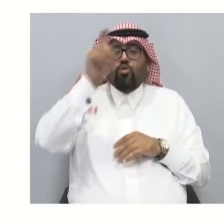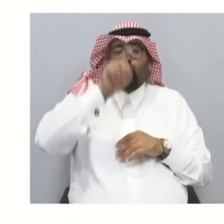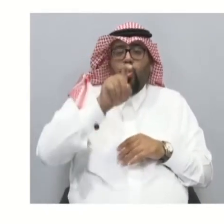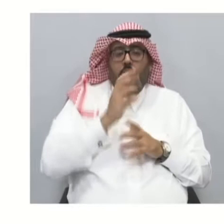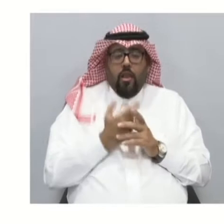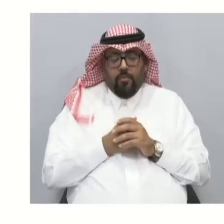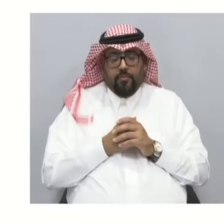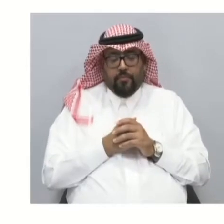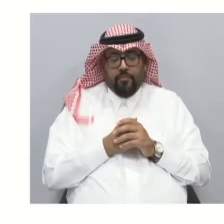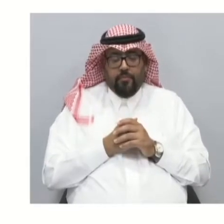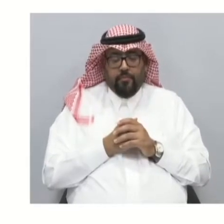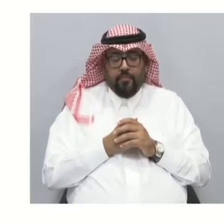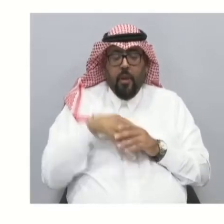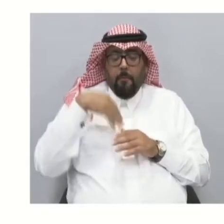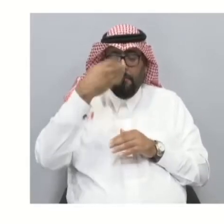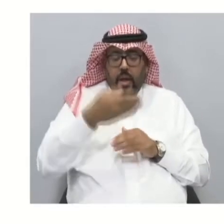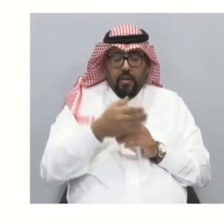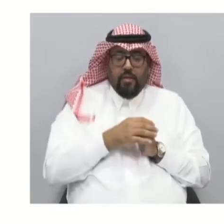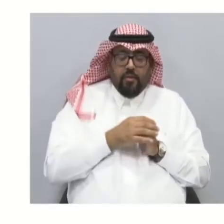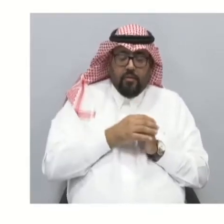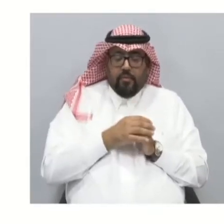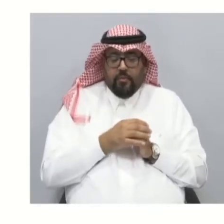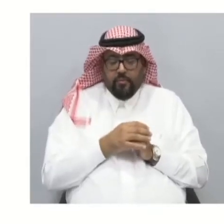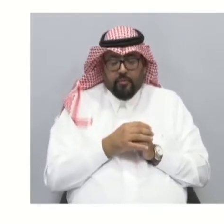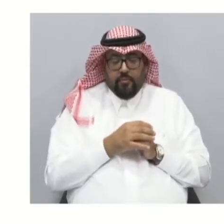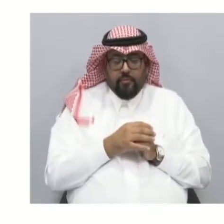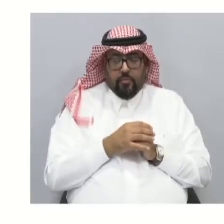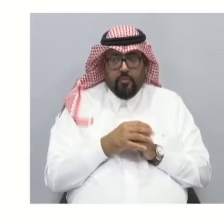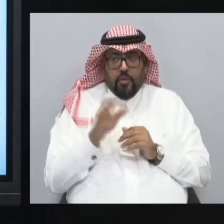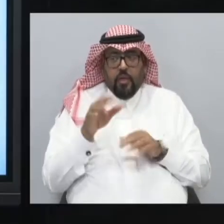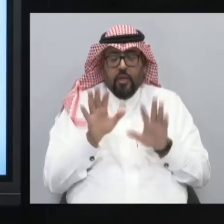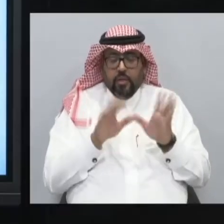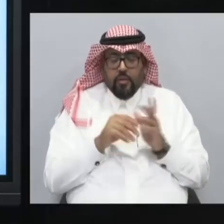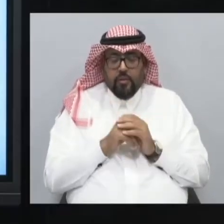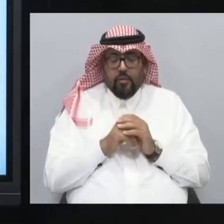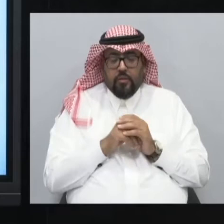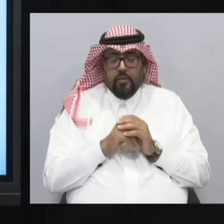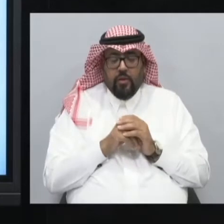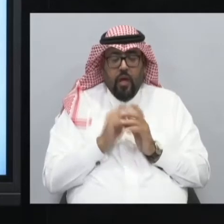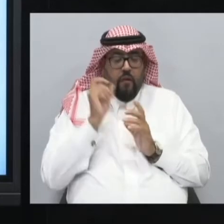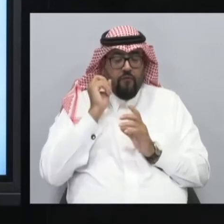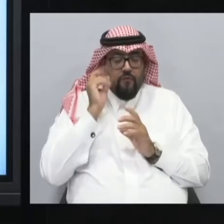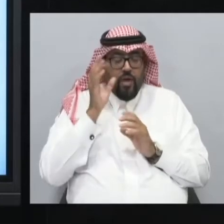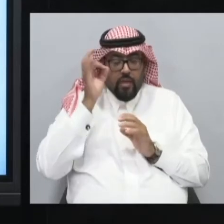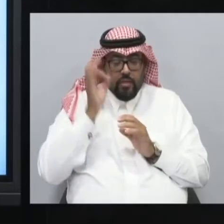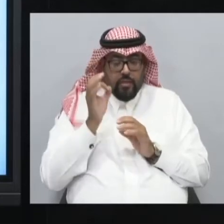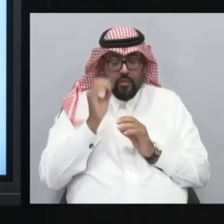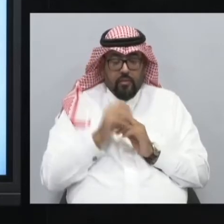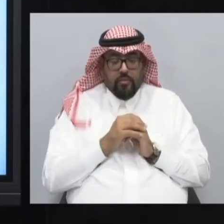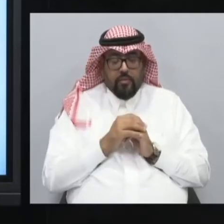واسأل. طيب، بعد ذلك بعد السؤال أو بعد أن تضع طبعا الفكرة الرئيسة،